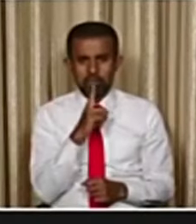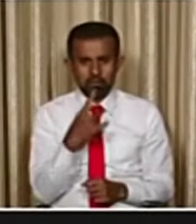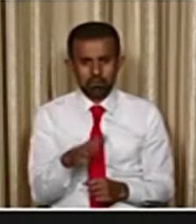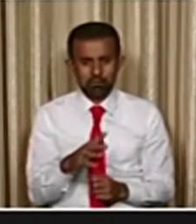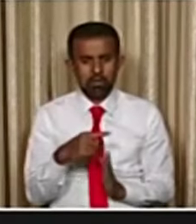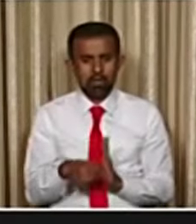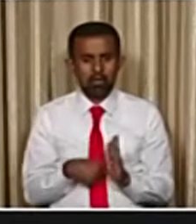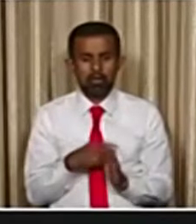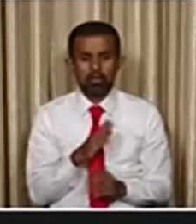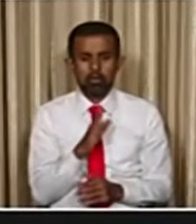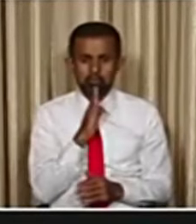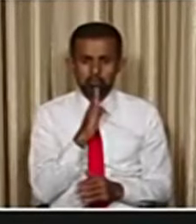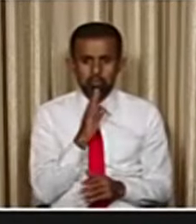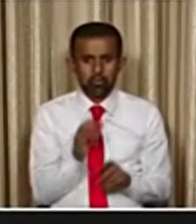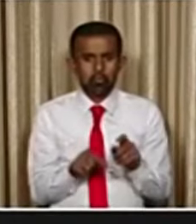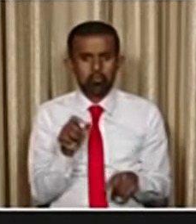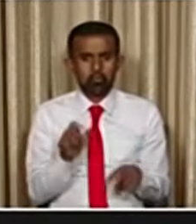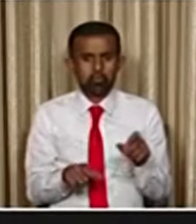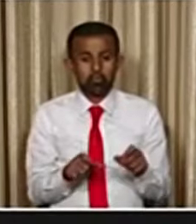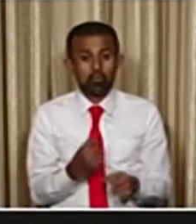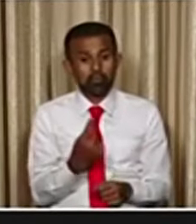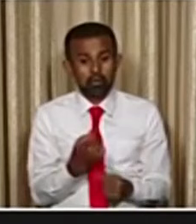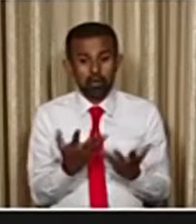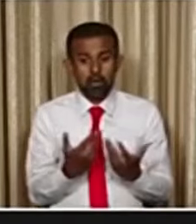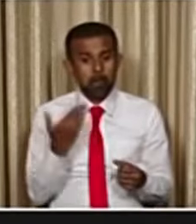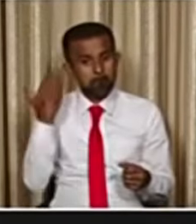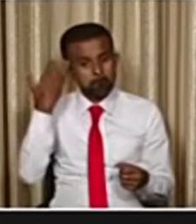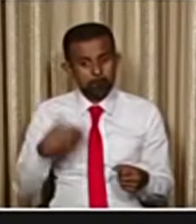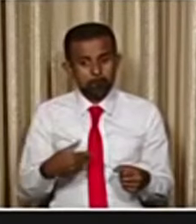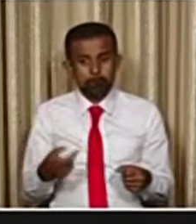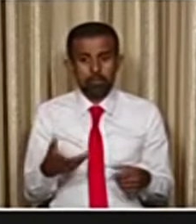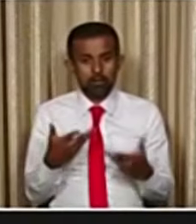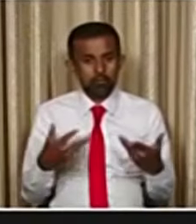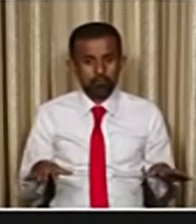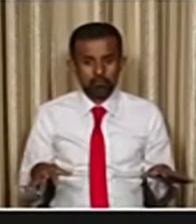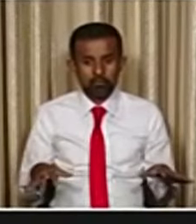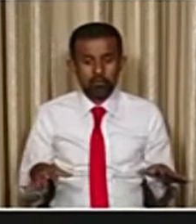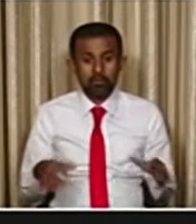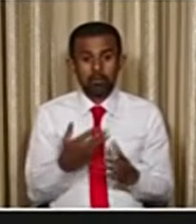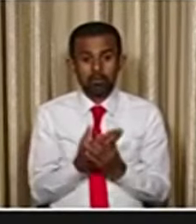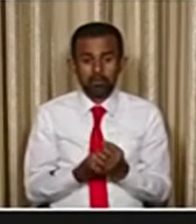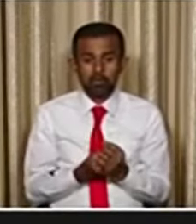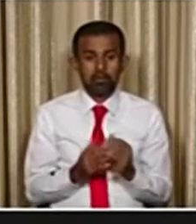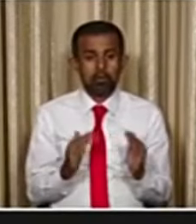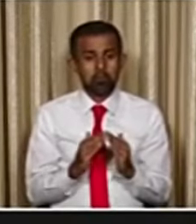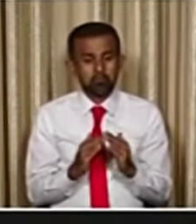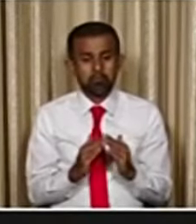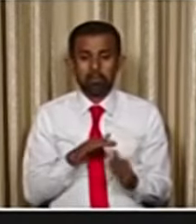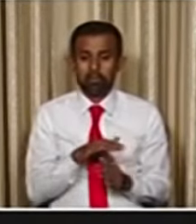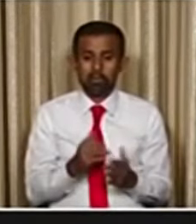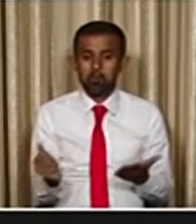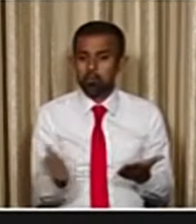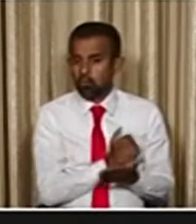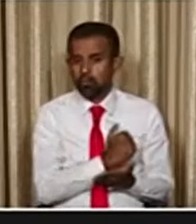මේ රටේ අහිංසක පුරවැසියෝ දහස් ගණනක් මැරෙන්න බිලි දීලා ඊට පස්සේ ජාතික සම්පත් දේශී සම්පත් විනාශ කරලා